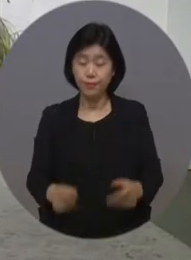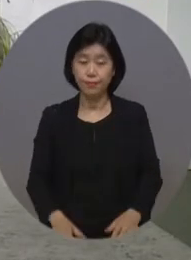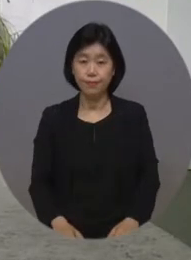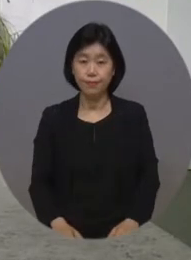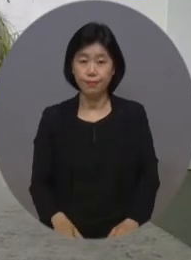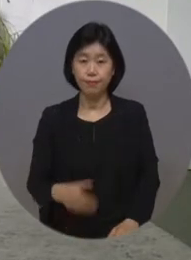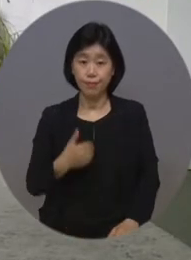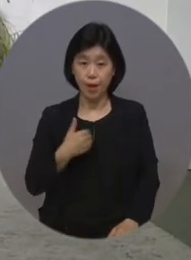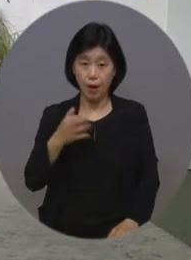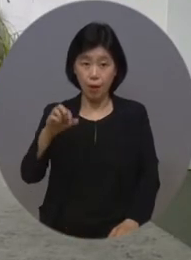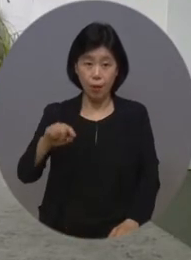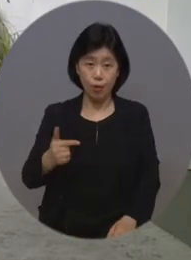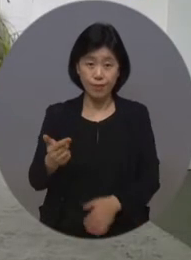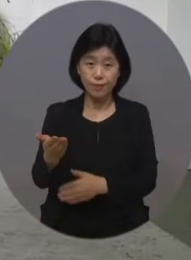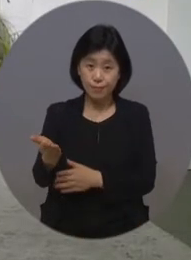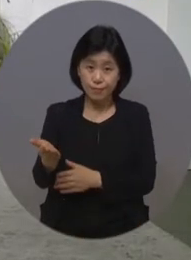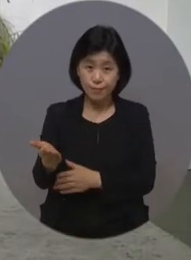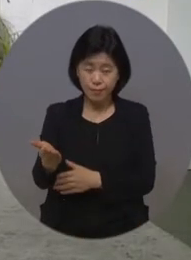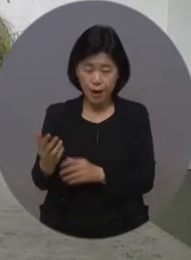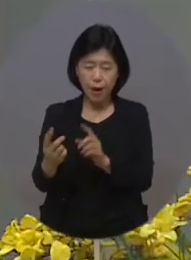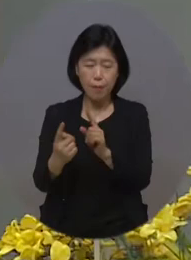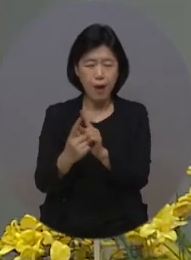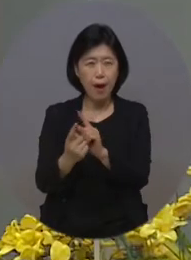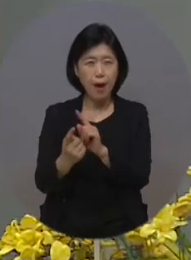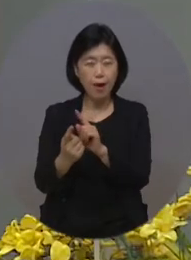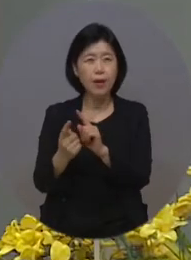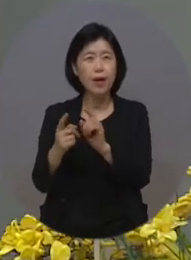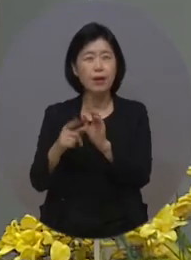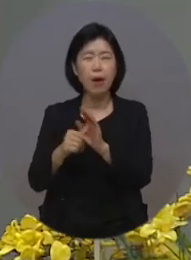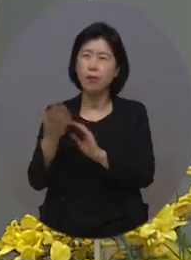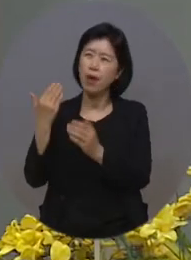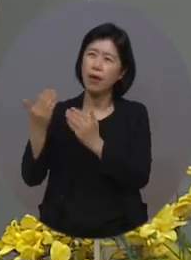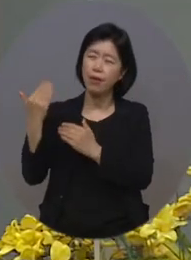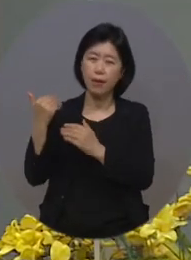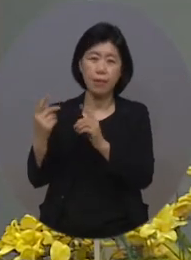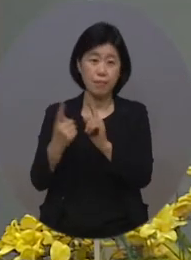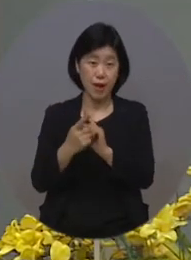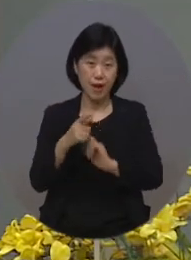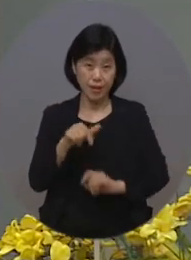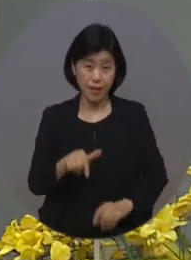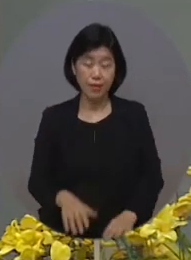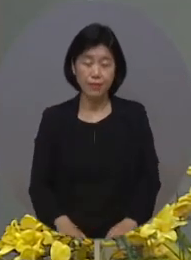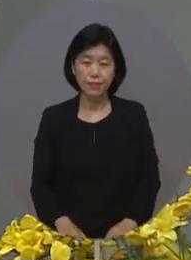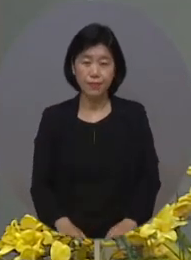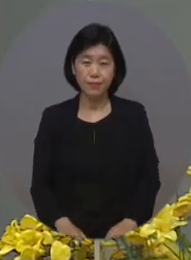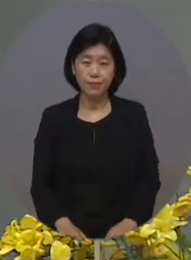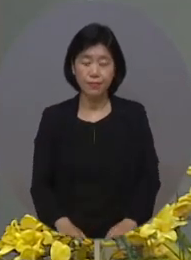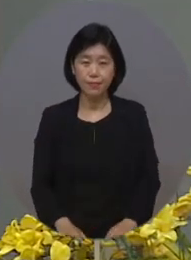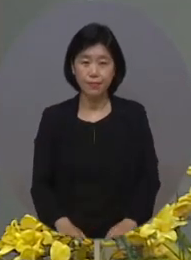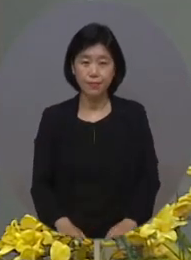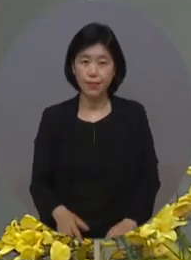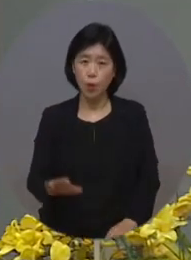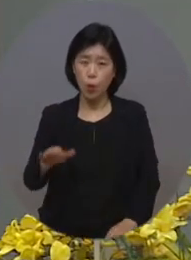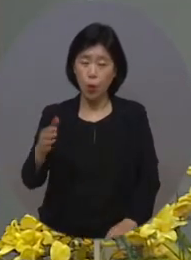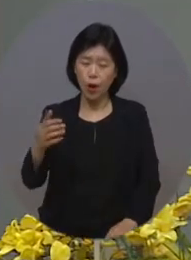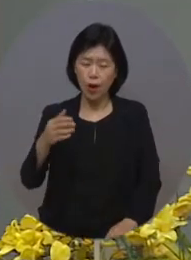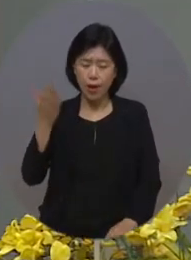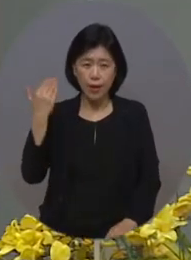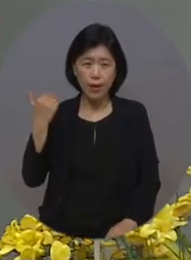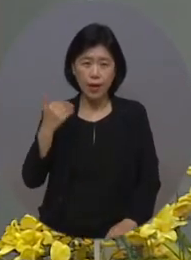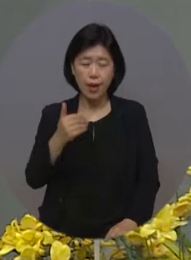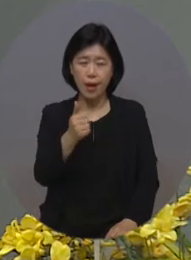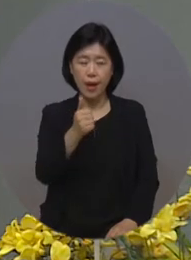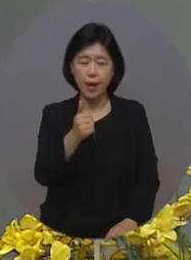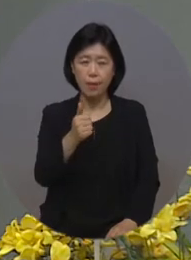원희룡 지사님 그러면 기억나는게 어 야 오래전 일인데 장애인들이 안간 건네기 할 때도 동참 해